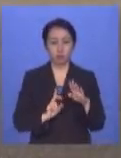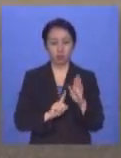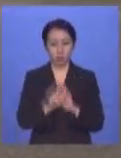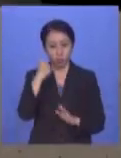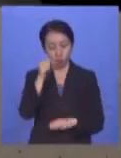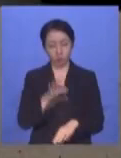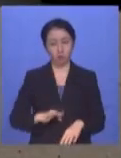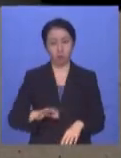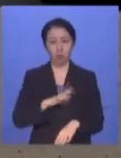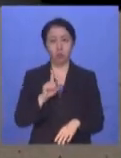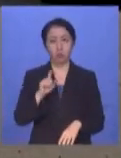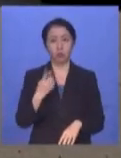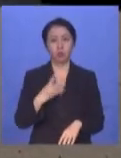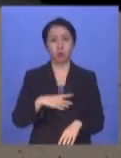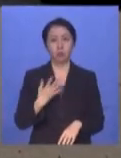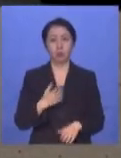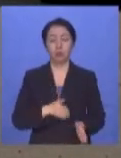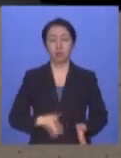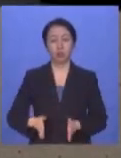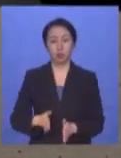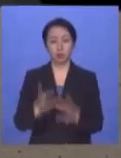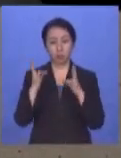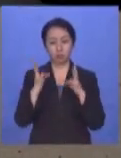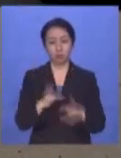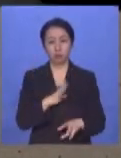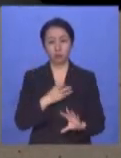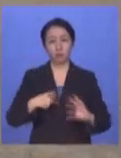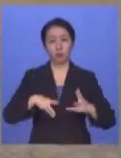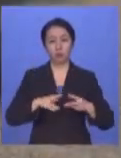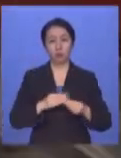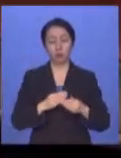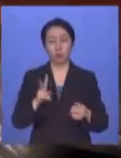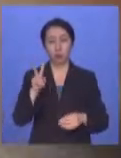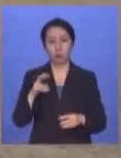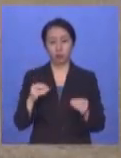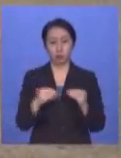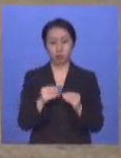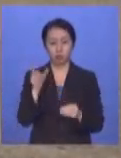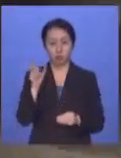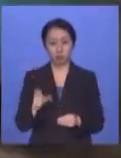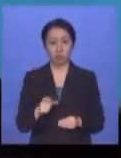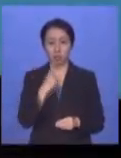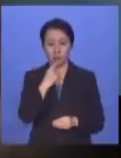в области произошло 145 дорожно-транспортных происшествий. В результате более 210